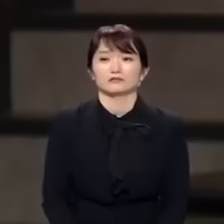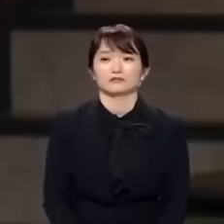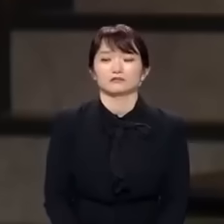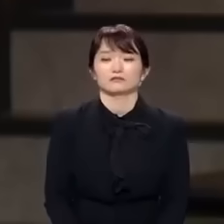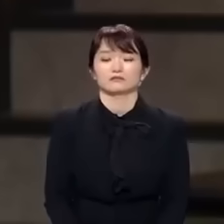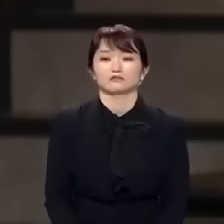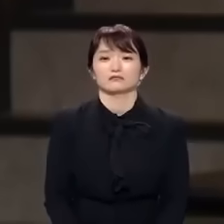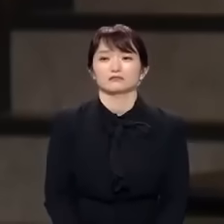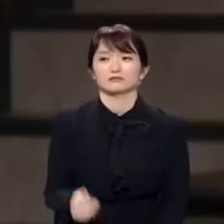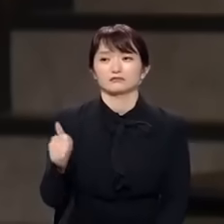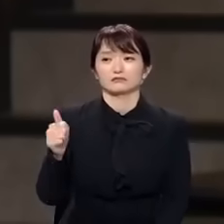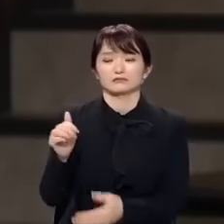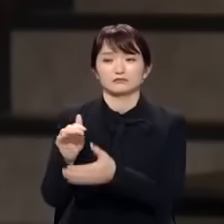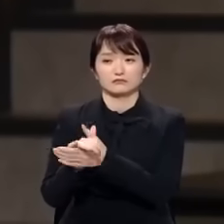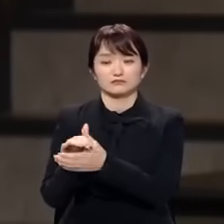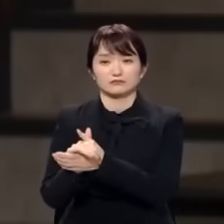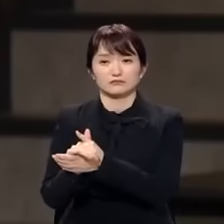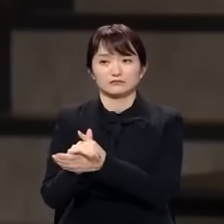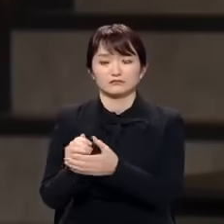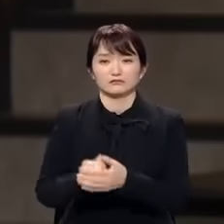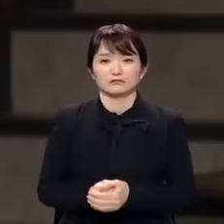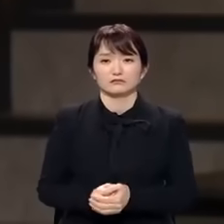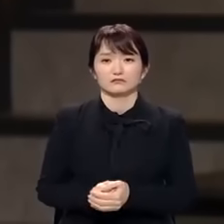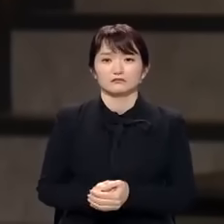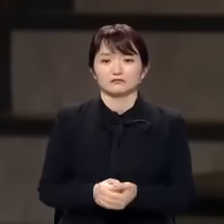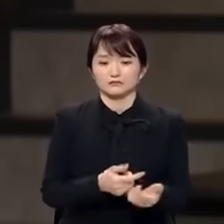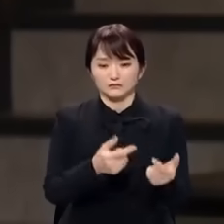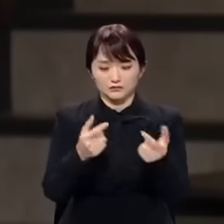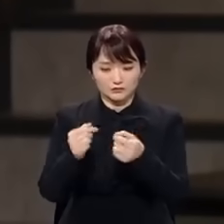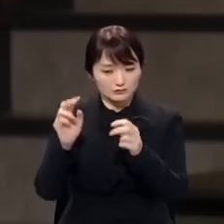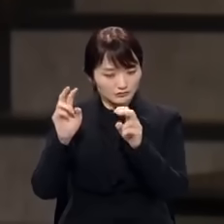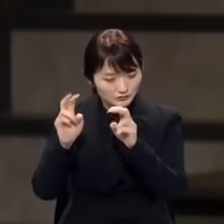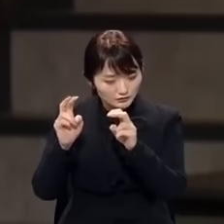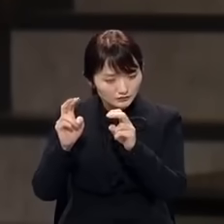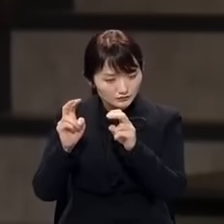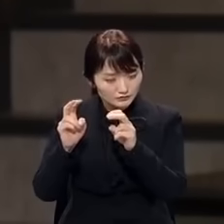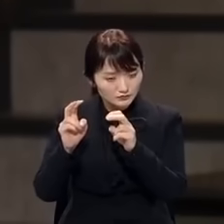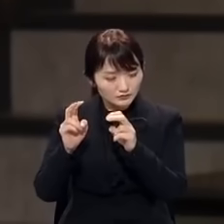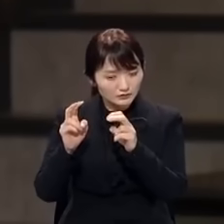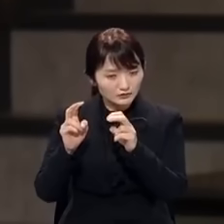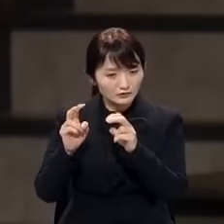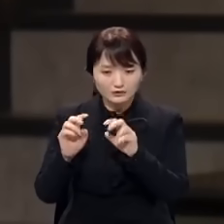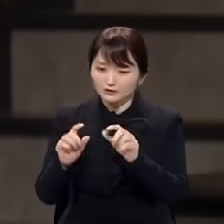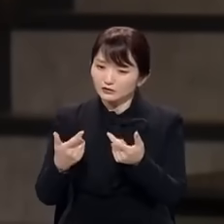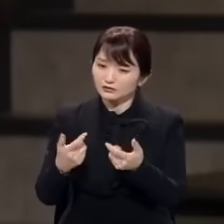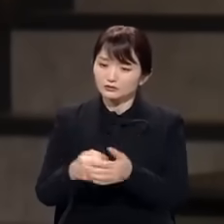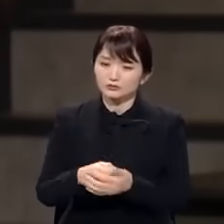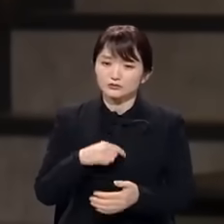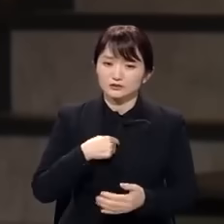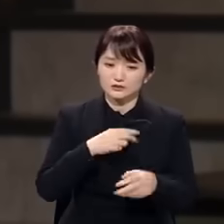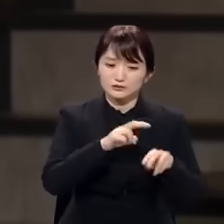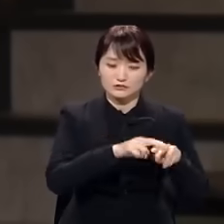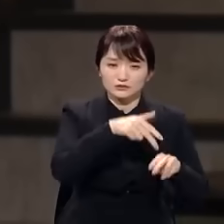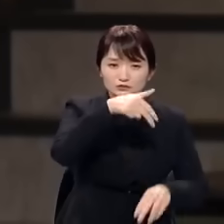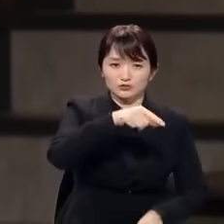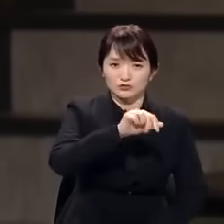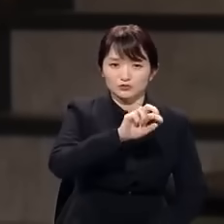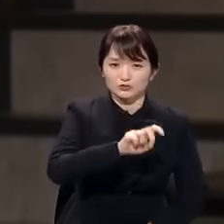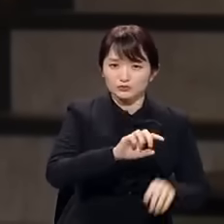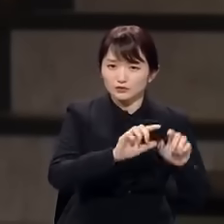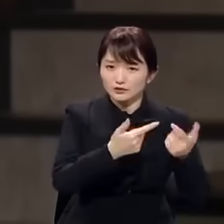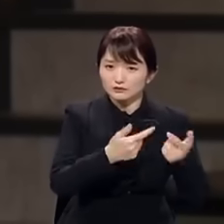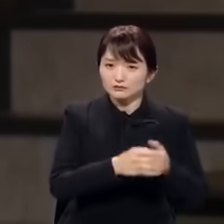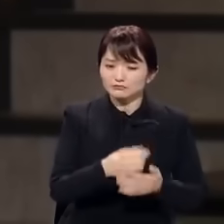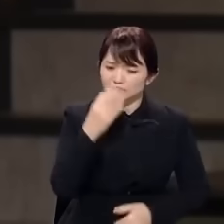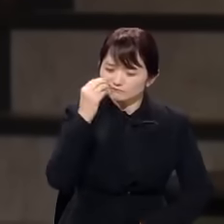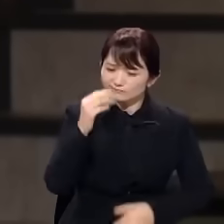이 남자친구와 같은 직장에 있었던 사이도 아니고 또 주임도 아니니까 이 이상한 문자가 온 거죠. 그래서 전화를 해보니까